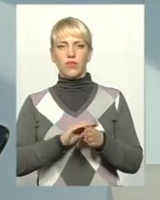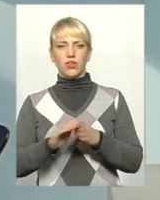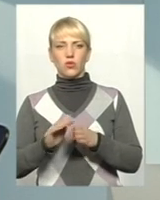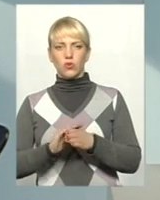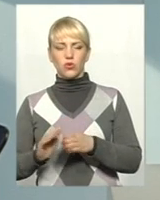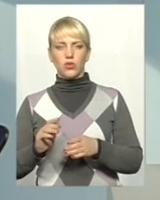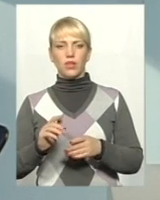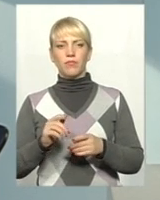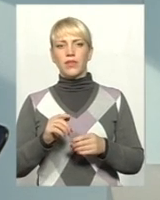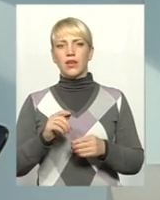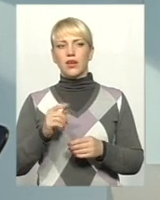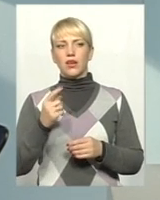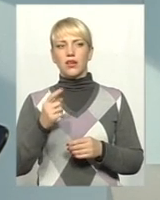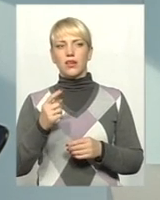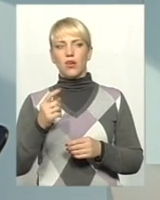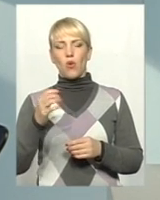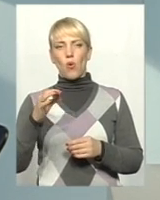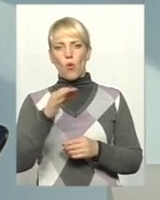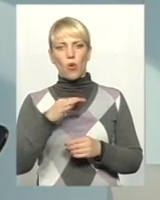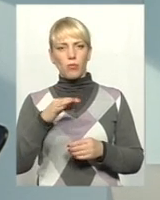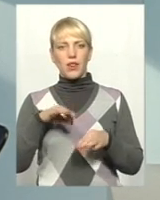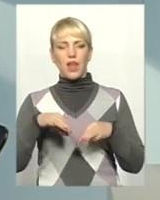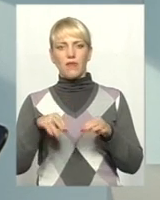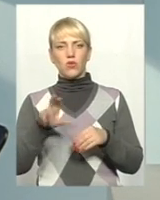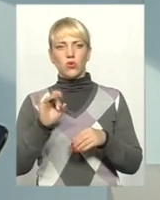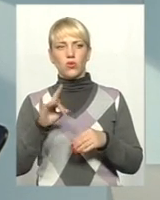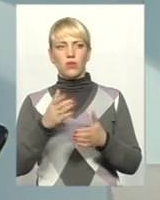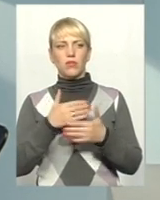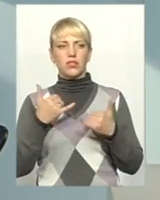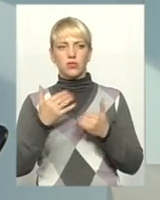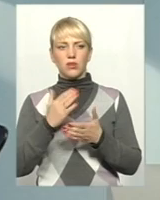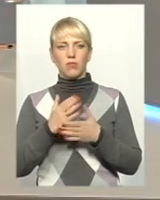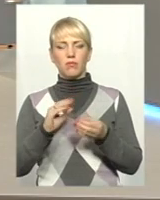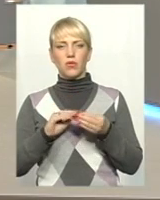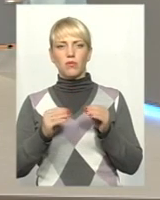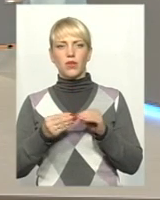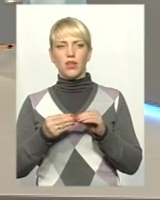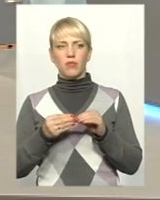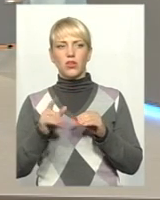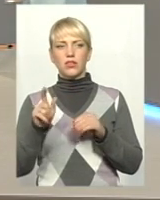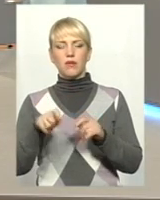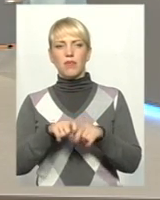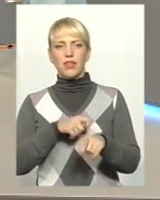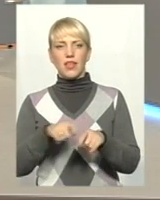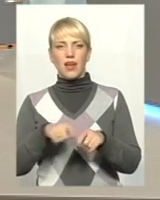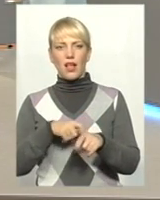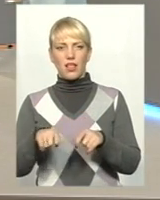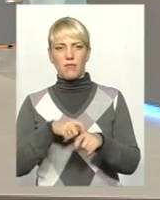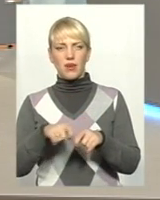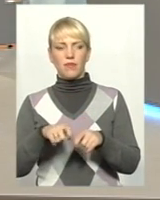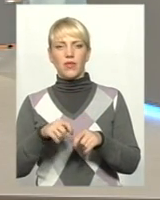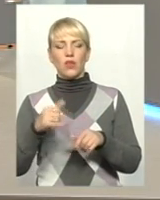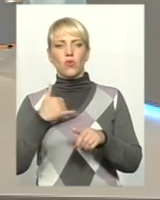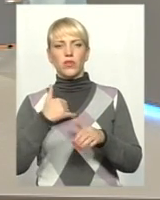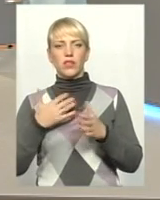з підрядників, наш Хмельницький облтодор, ми сьогодні маємо проблему саме з матеріалом. З матеріалом. Угу. Навіть сьогодні